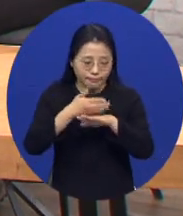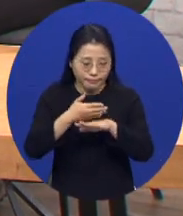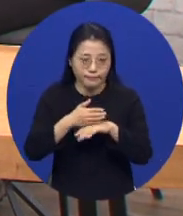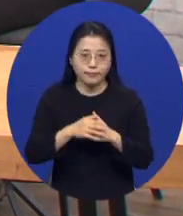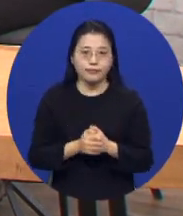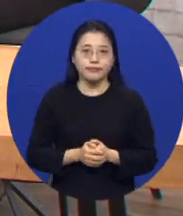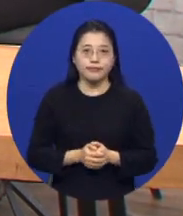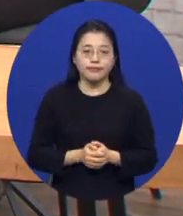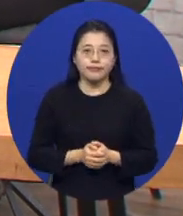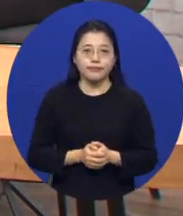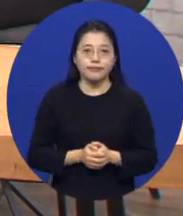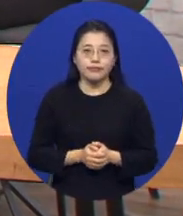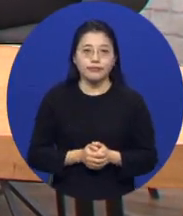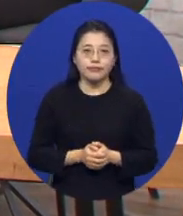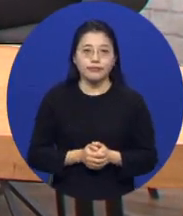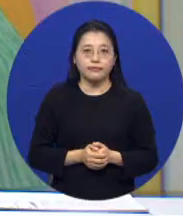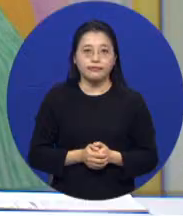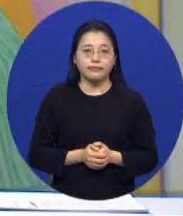감사합니다